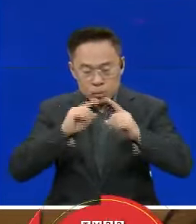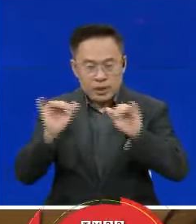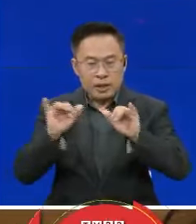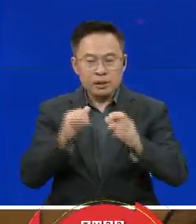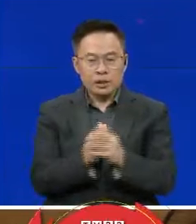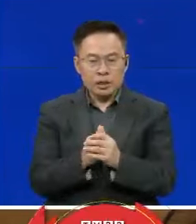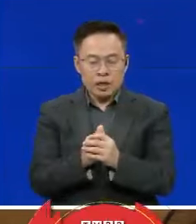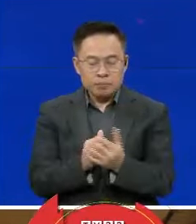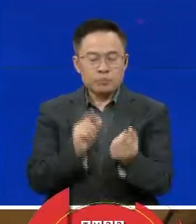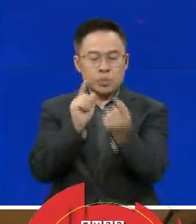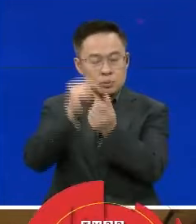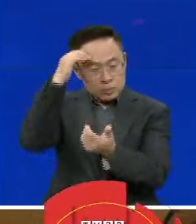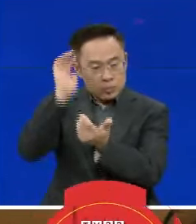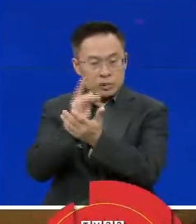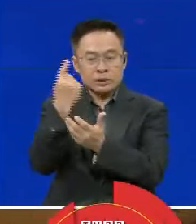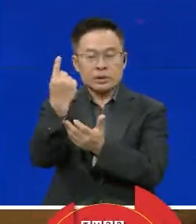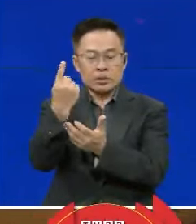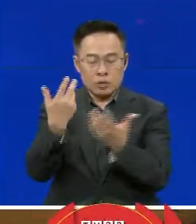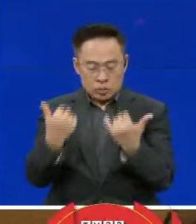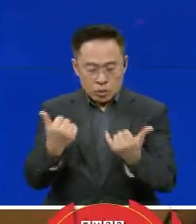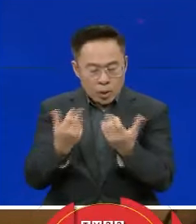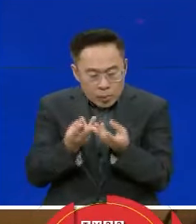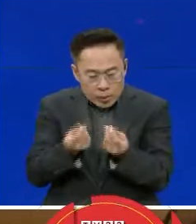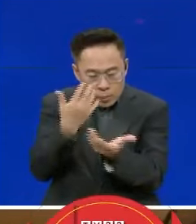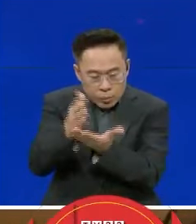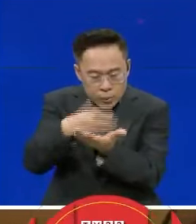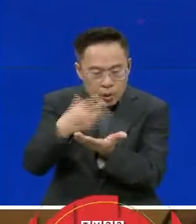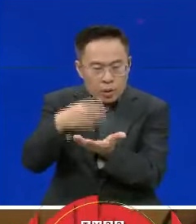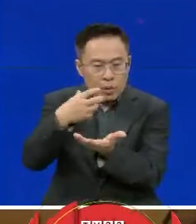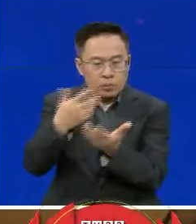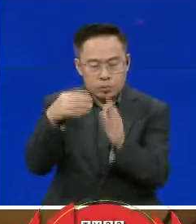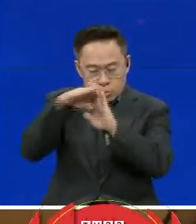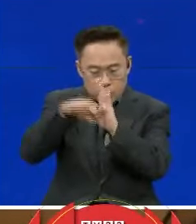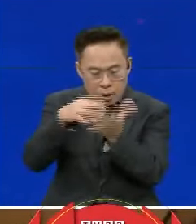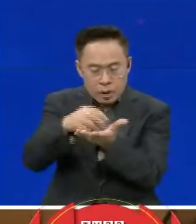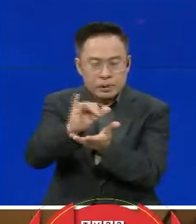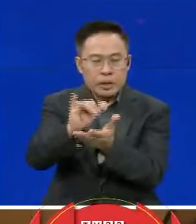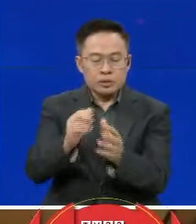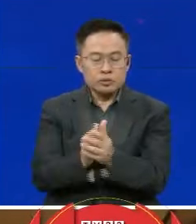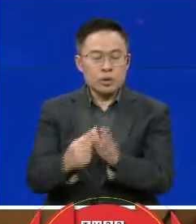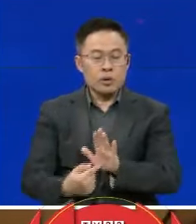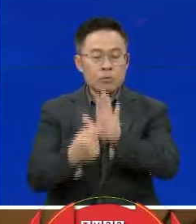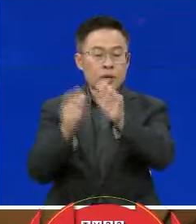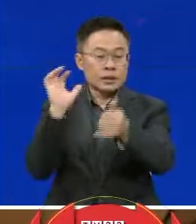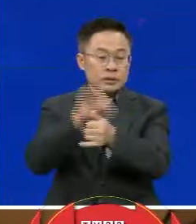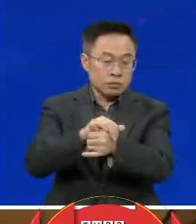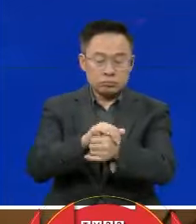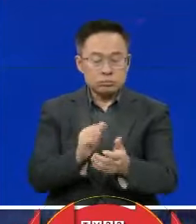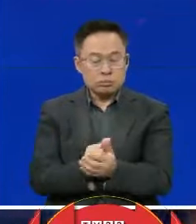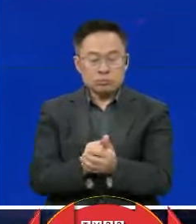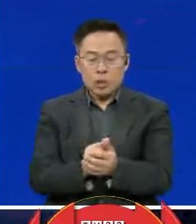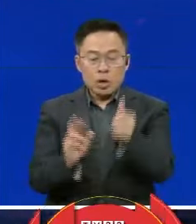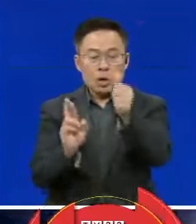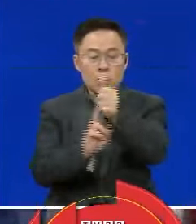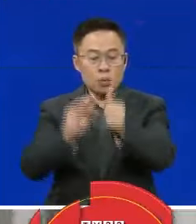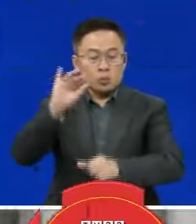ไรก็ยังไม่สามารถที่จะให้คำตอบอะไรกับสื่อได้มากนะคะส่วนประเด็นหมายจับยืนยันว่าบิ๊กโจ๊กเขาไม่ได้ตกใจกับหม